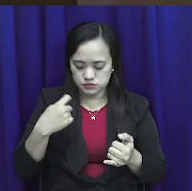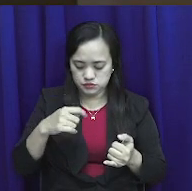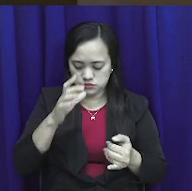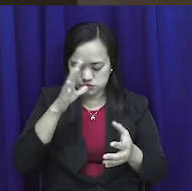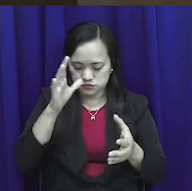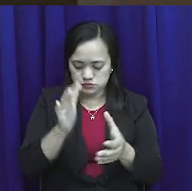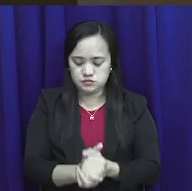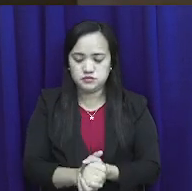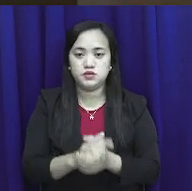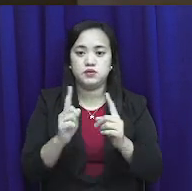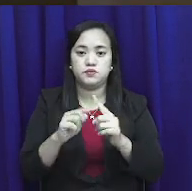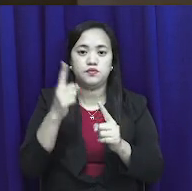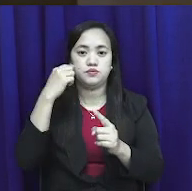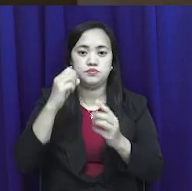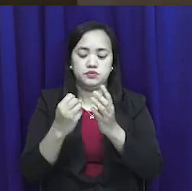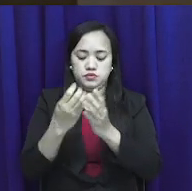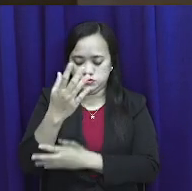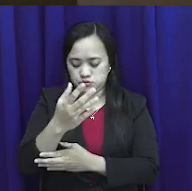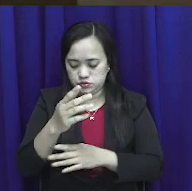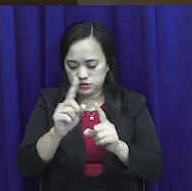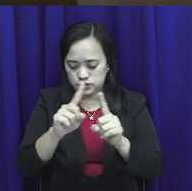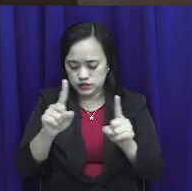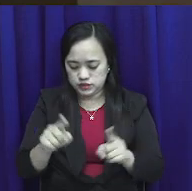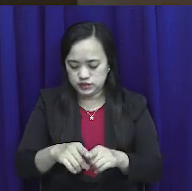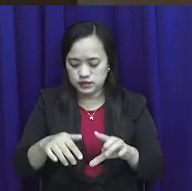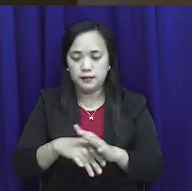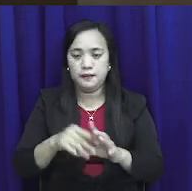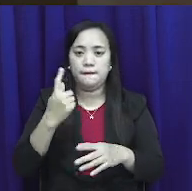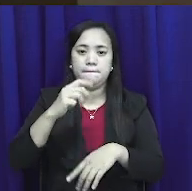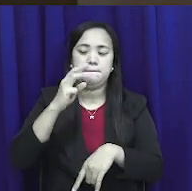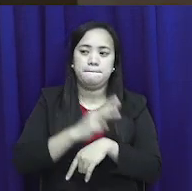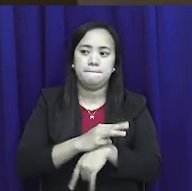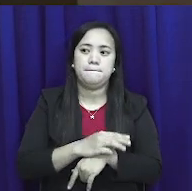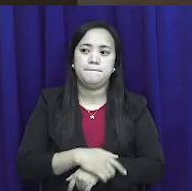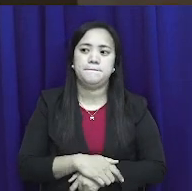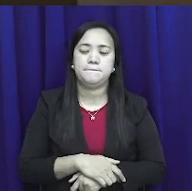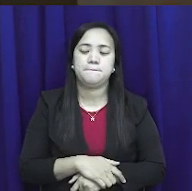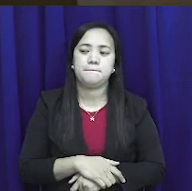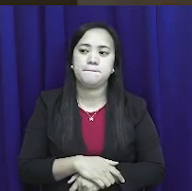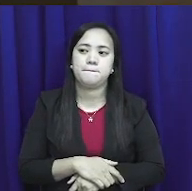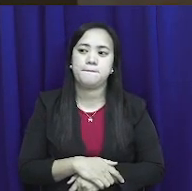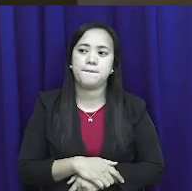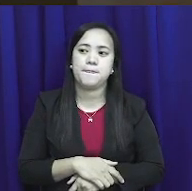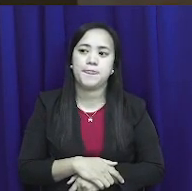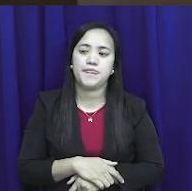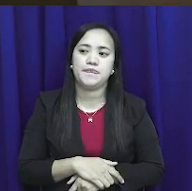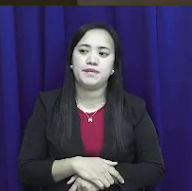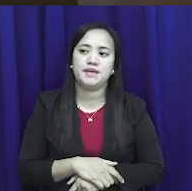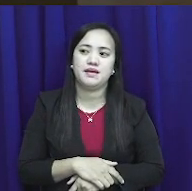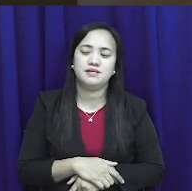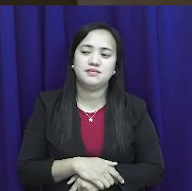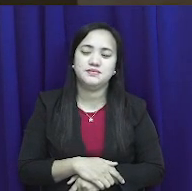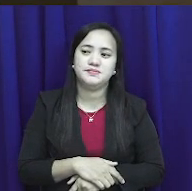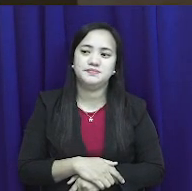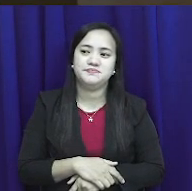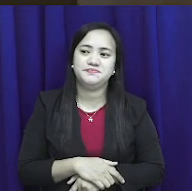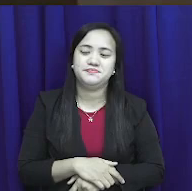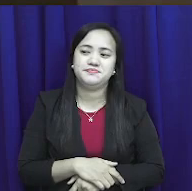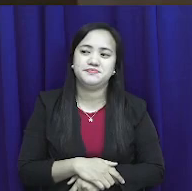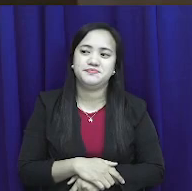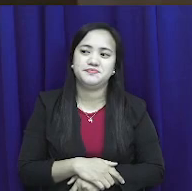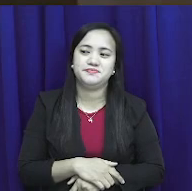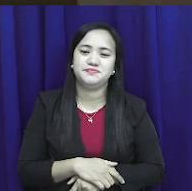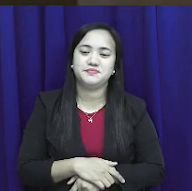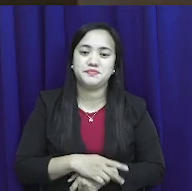sa kanilang growth sa kanila pong Ministry sa family go ahead ma'am Ako ba um Ito po